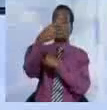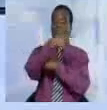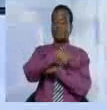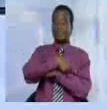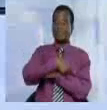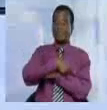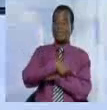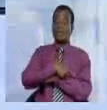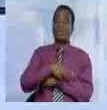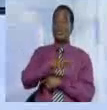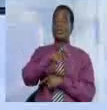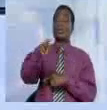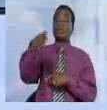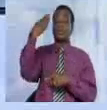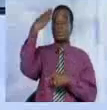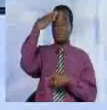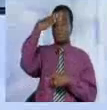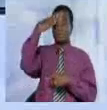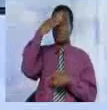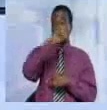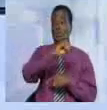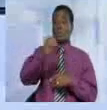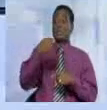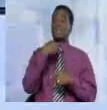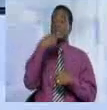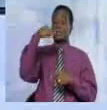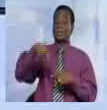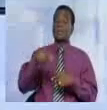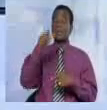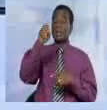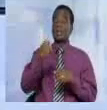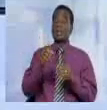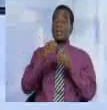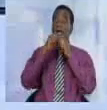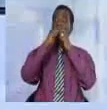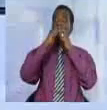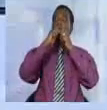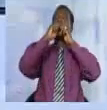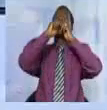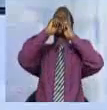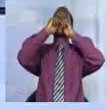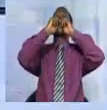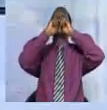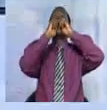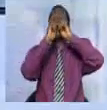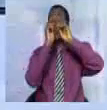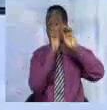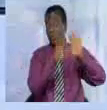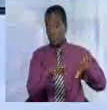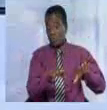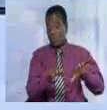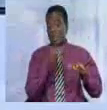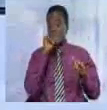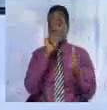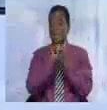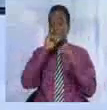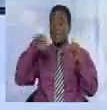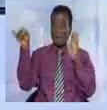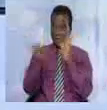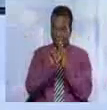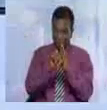sachets en plastique a été prolongé jusqu'à 6 mois. Les sachets plastiques, vous le savez, sont remplacés désormais par des sachets dits